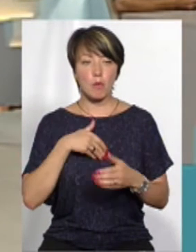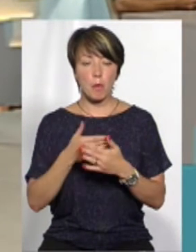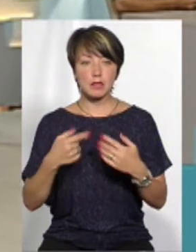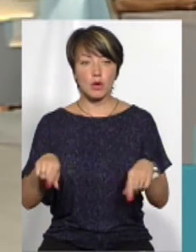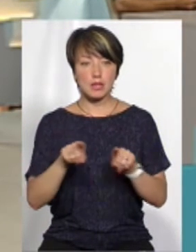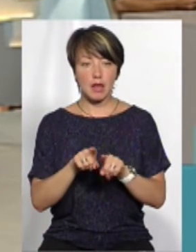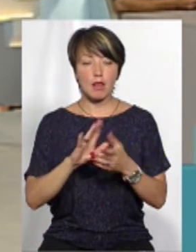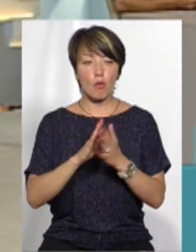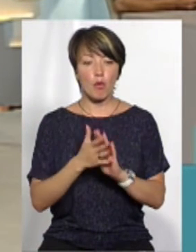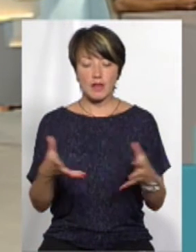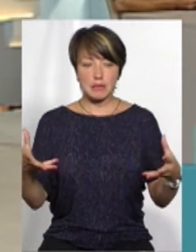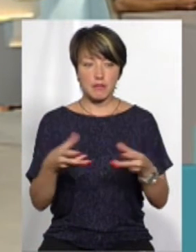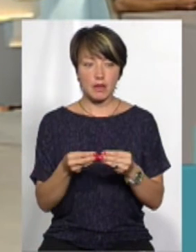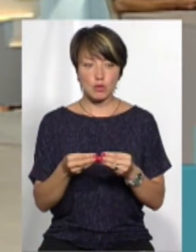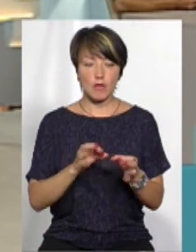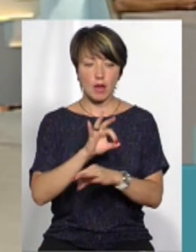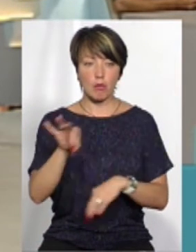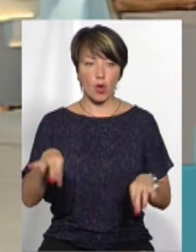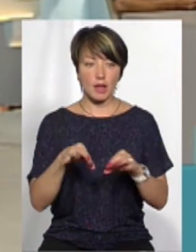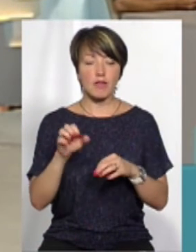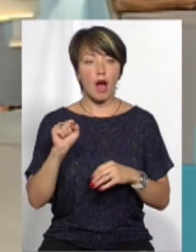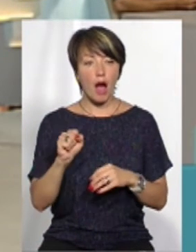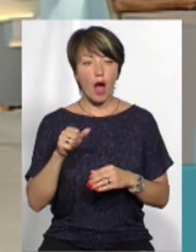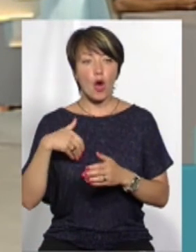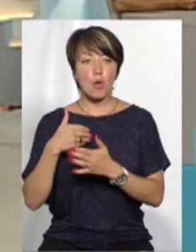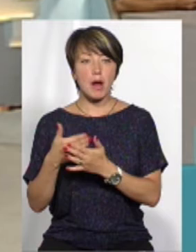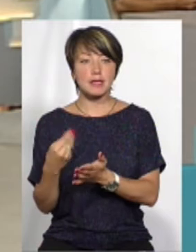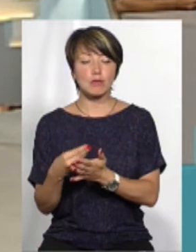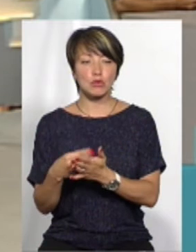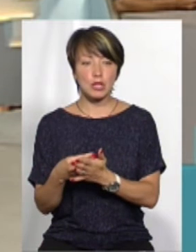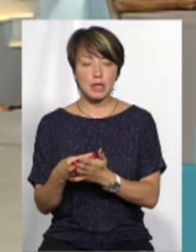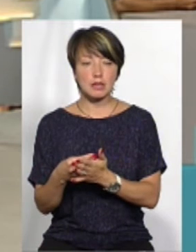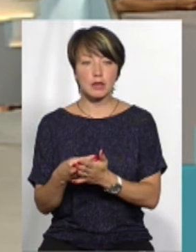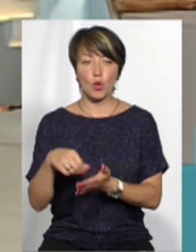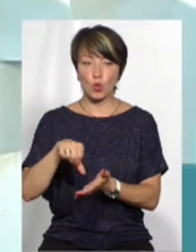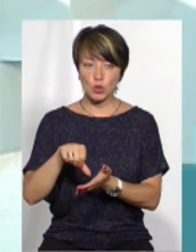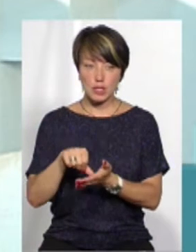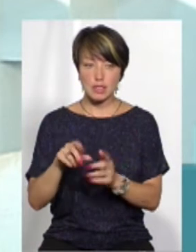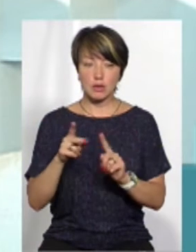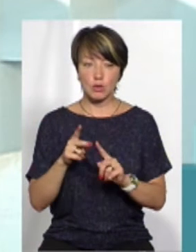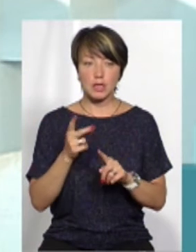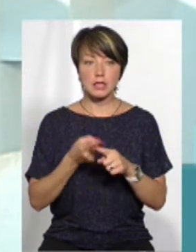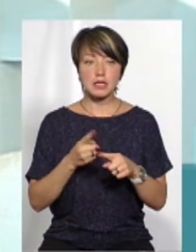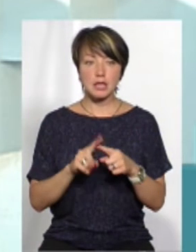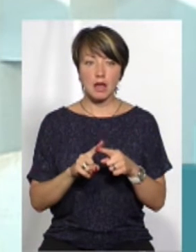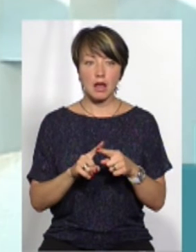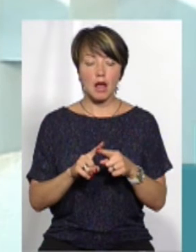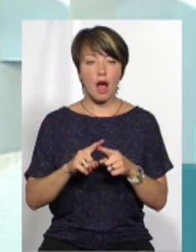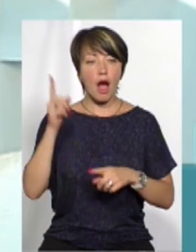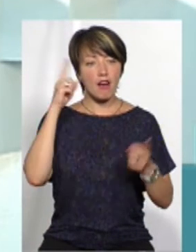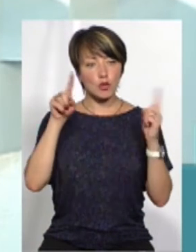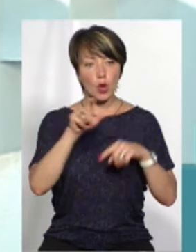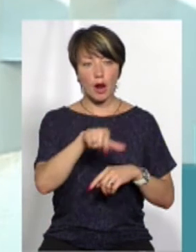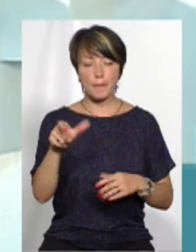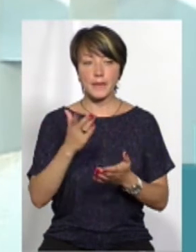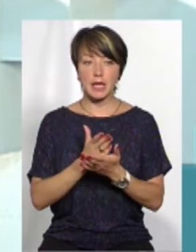організаціям на умовах співфінансування проєктів. А громадський бюджет, тобто бюджет участі, авторами проєктів